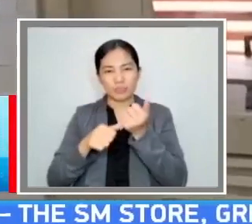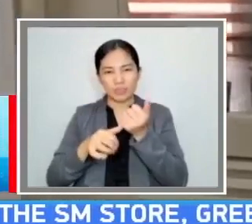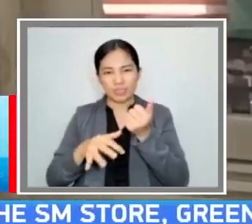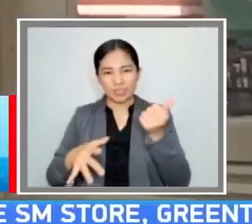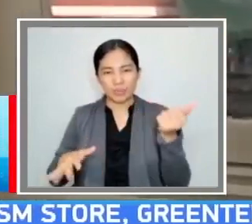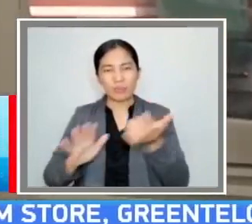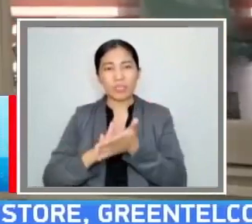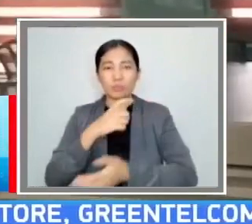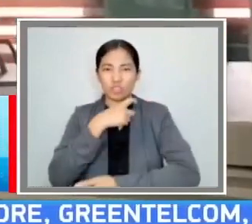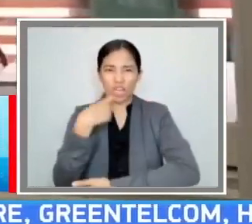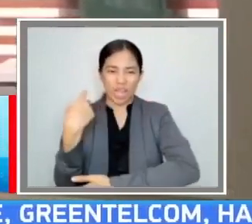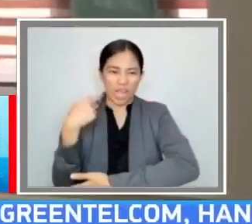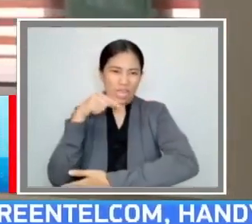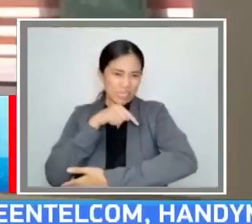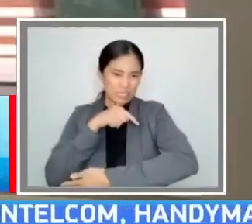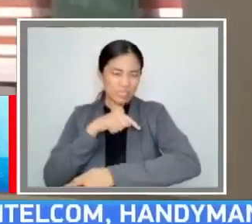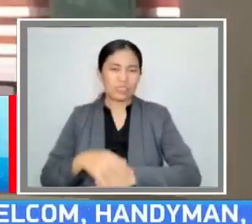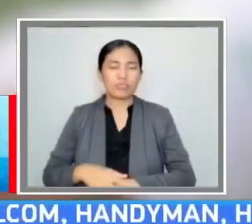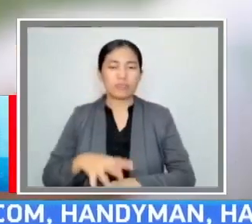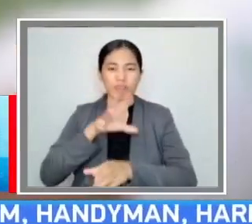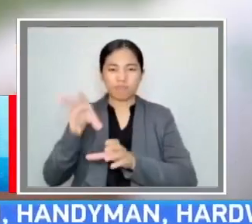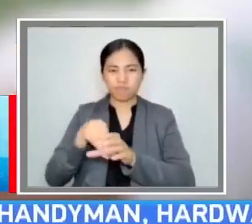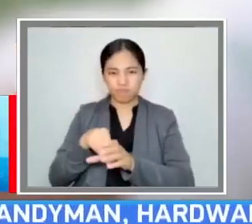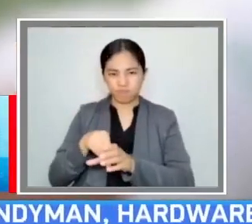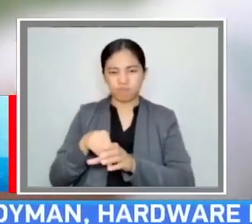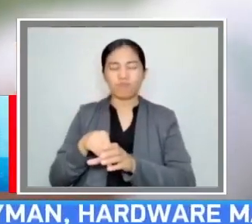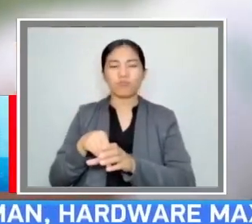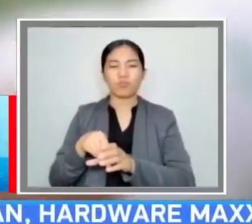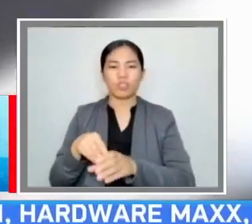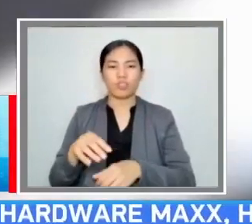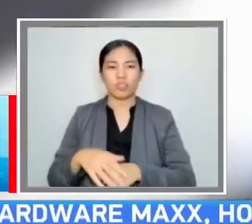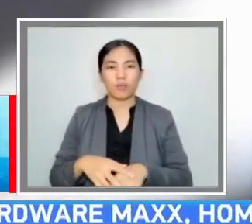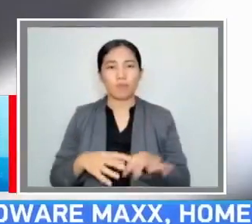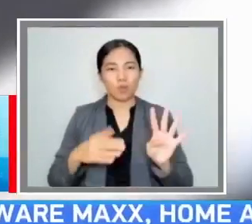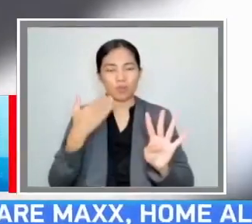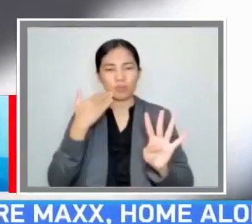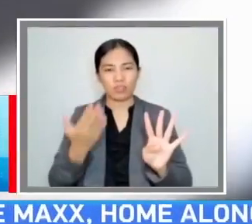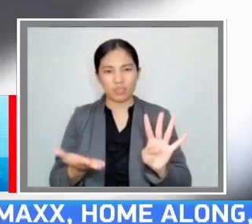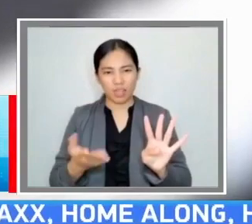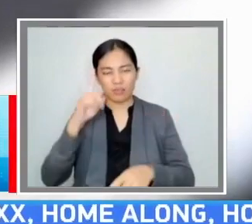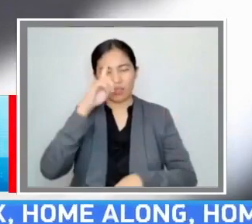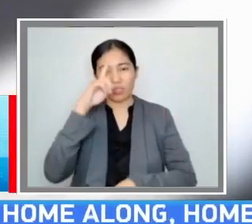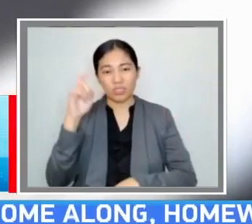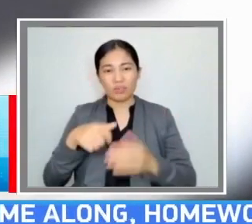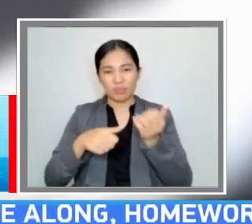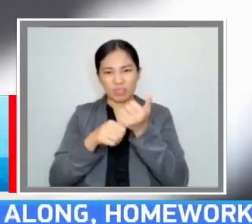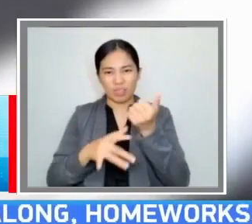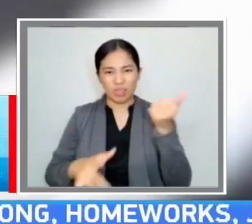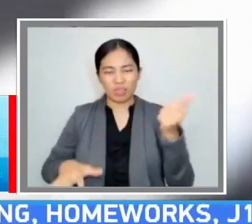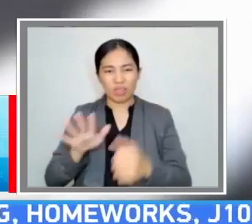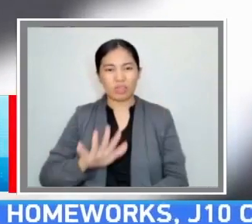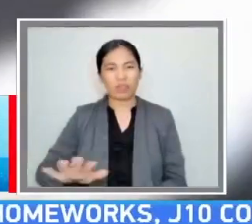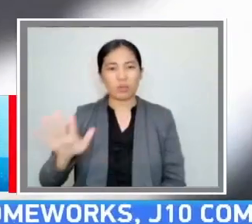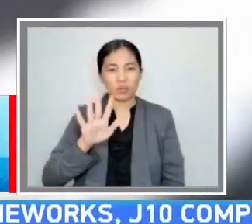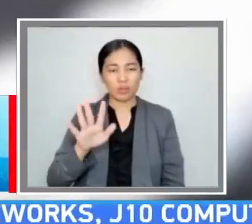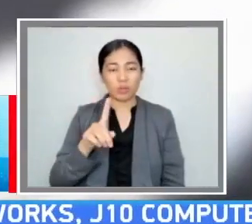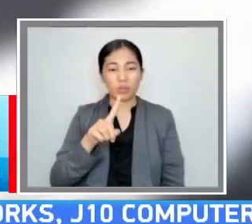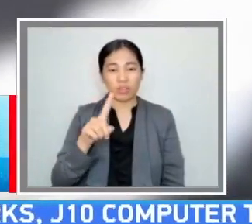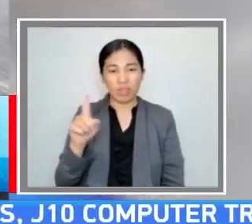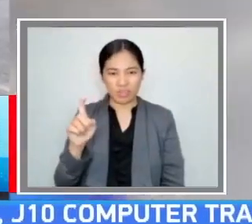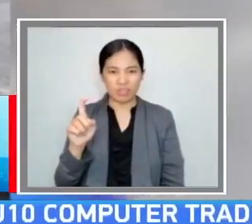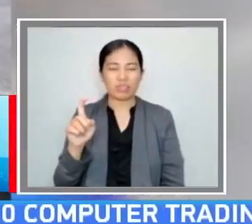sa 4 na nasawi ngayong taon dahil sa diarrhea. Nasa mahigit 100 na rin ang naitalang kaso.